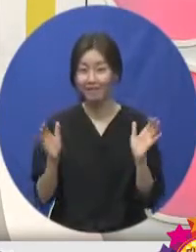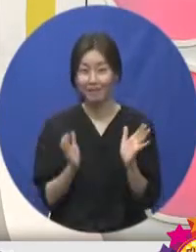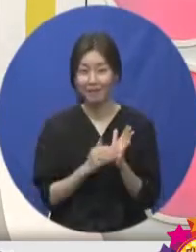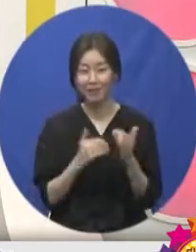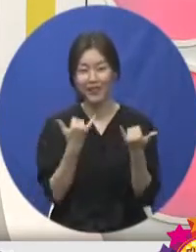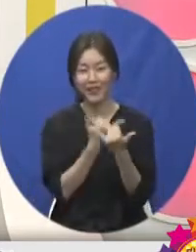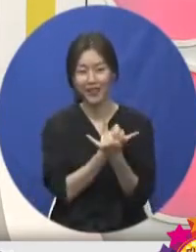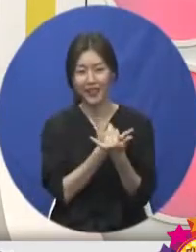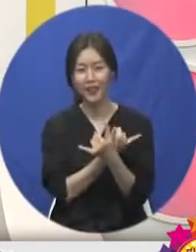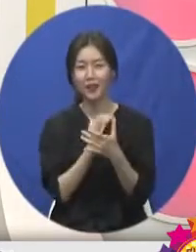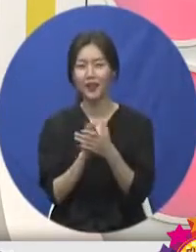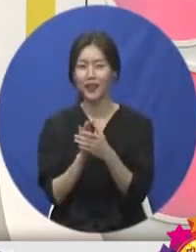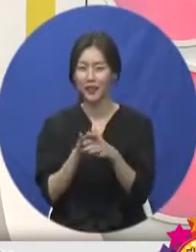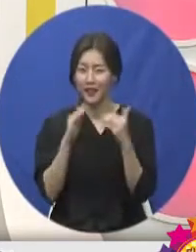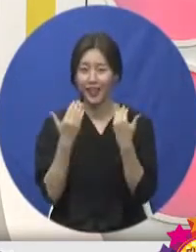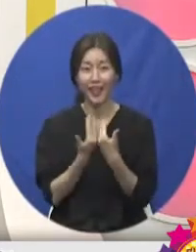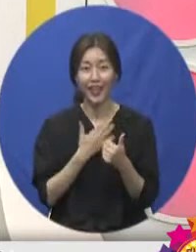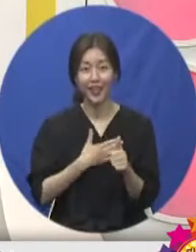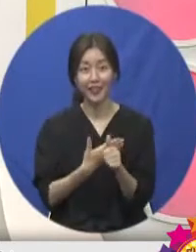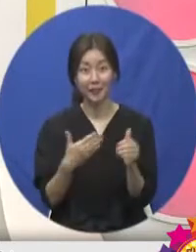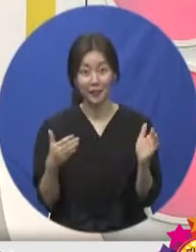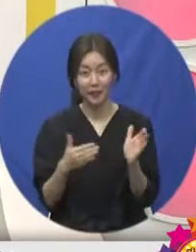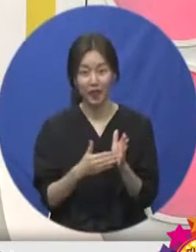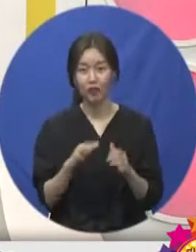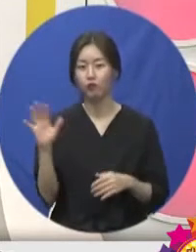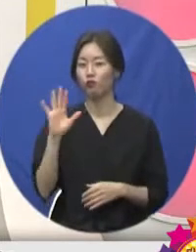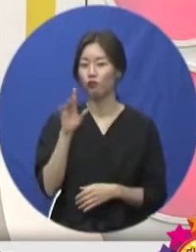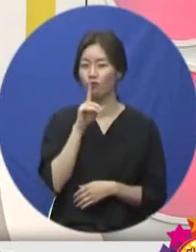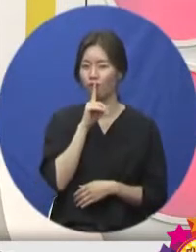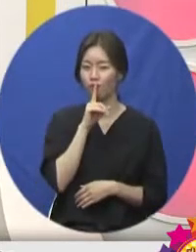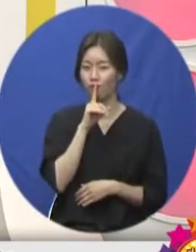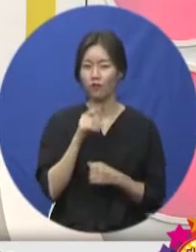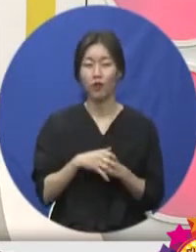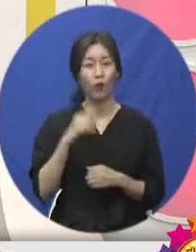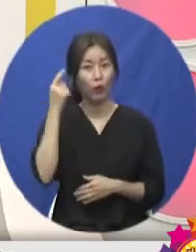친척분께, 친구분께 많이 얘기해 놓으셨어요? 아니요. 왜요?